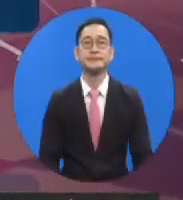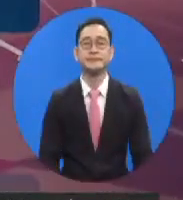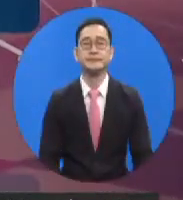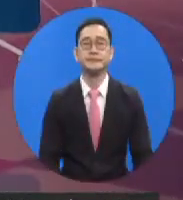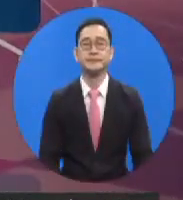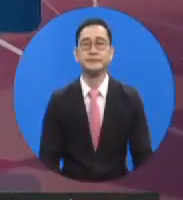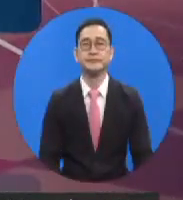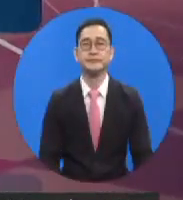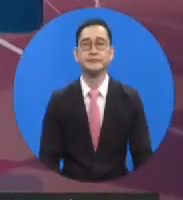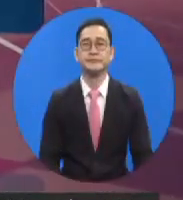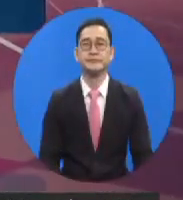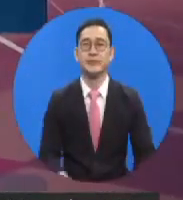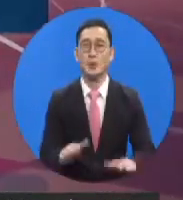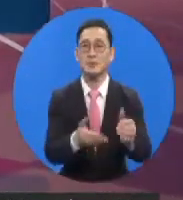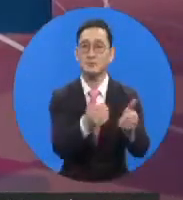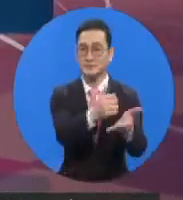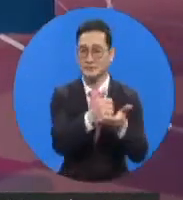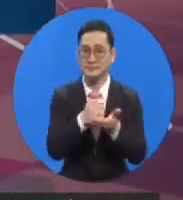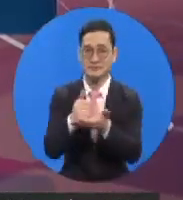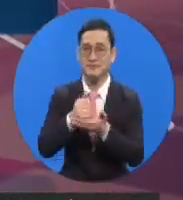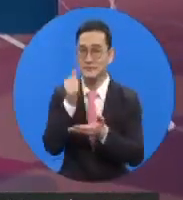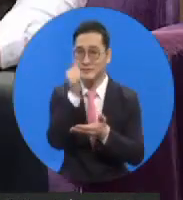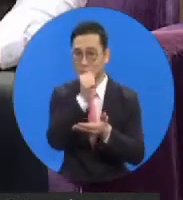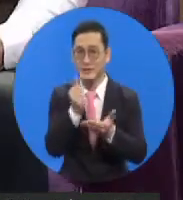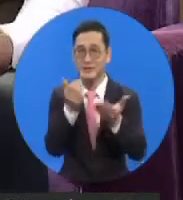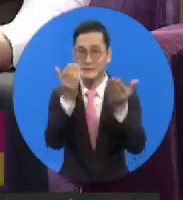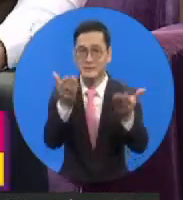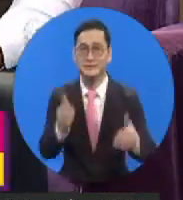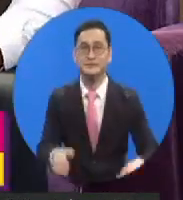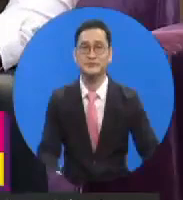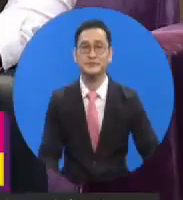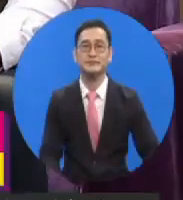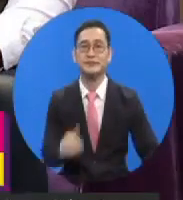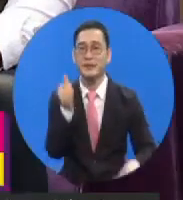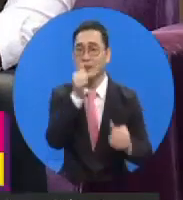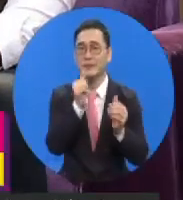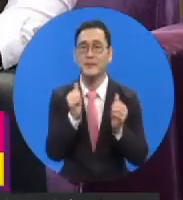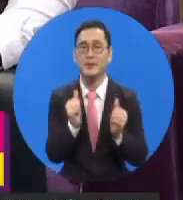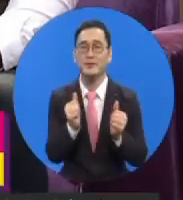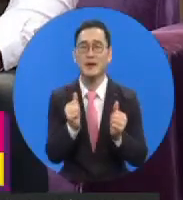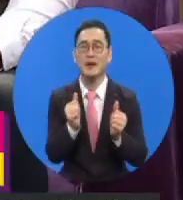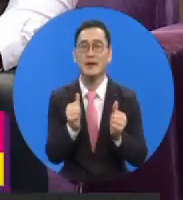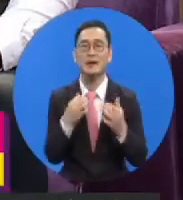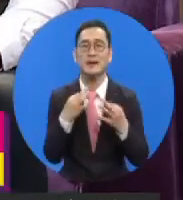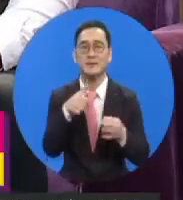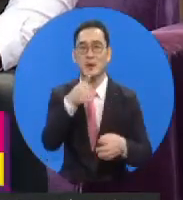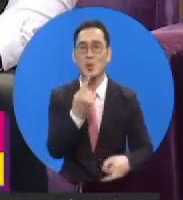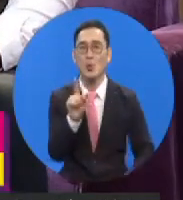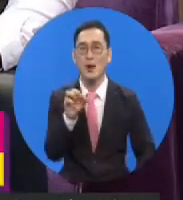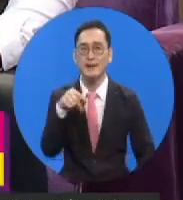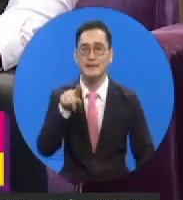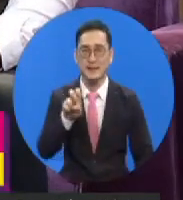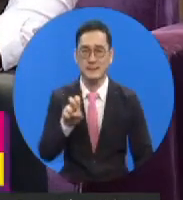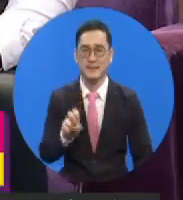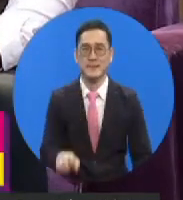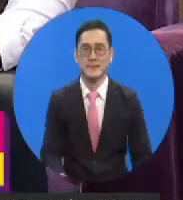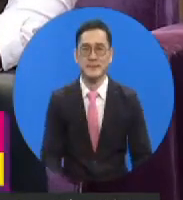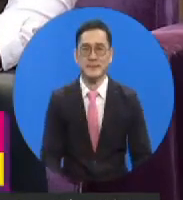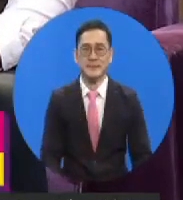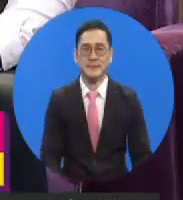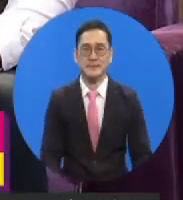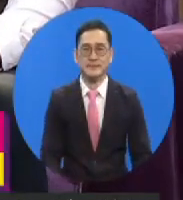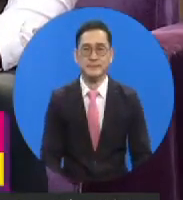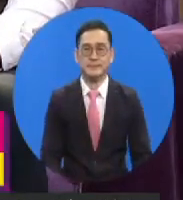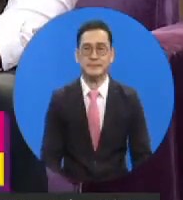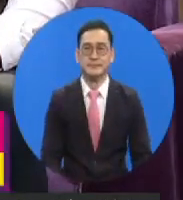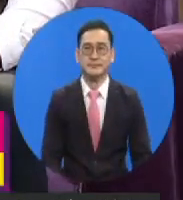오늘 아침 저와 함께 등판한 등판 선수 소개하겠습니다. 저희 돌직구쇼의 전담 변호사이자 검찰 출신의 젠틀맨 김광산 변호사님 나왔습니다.